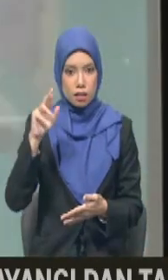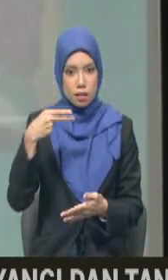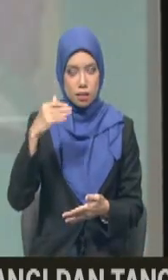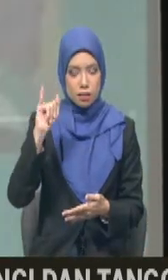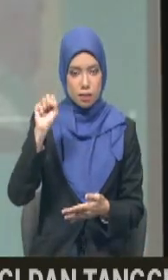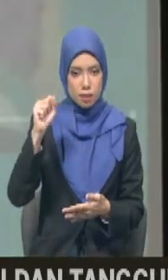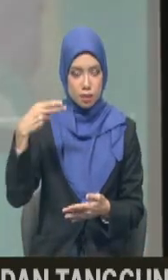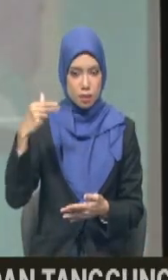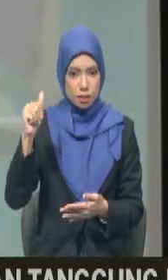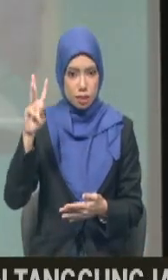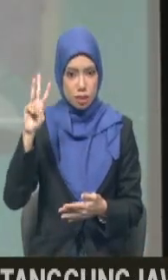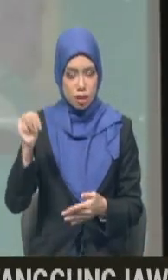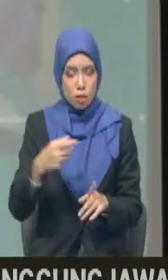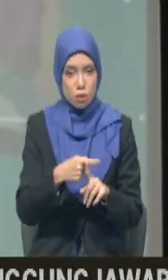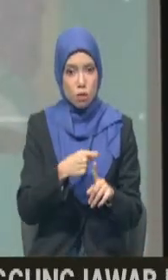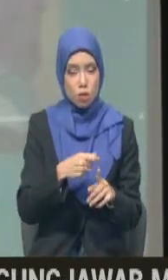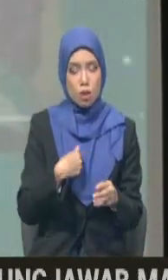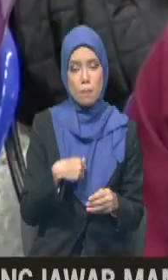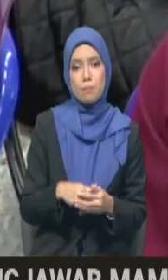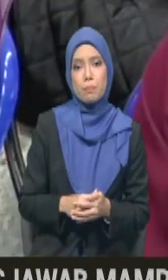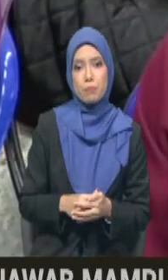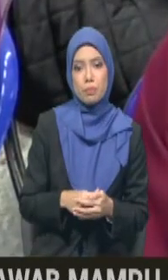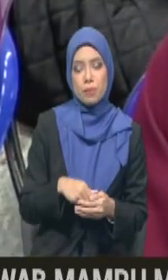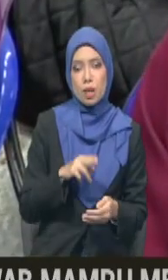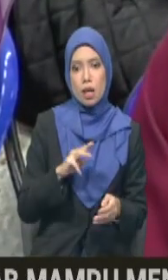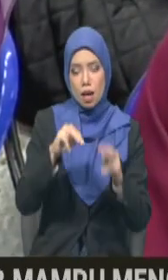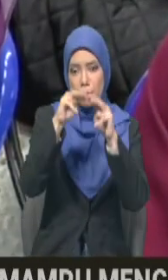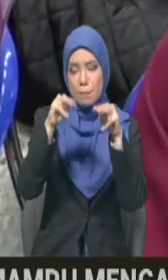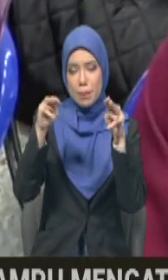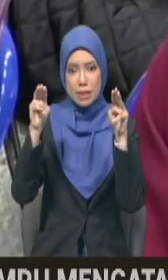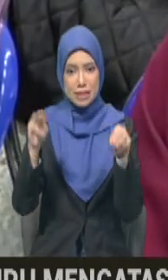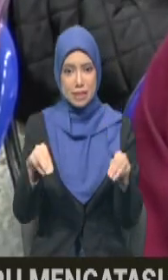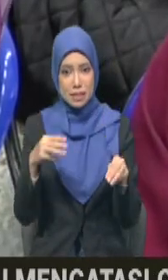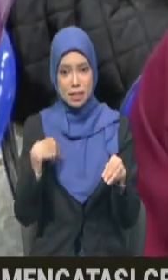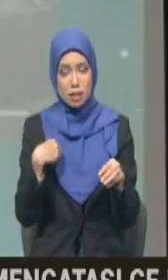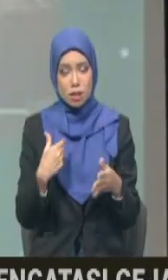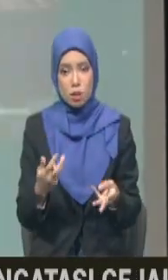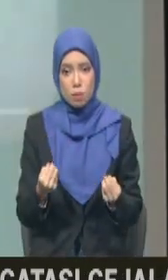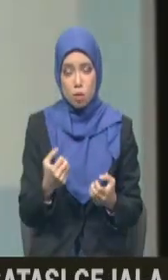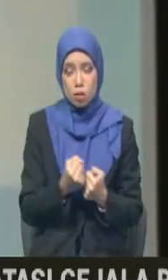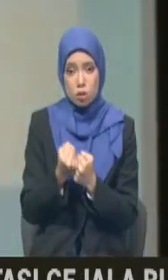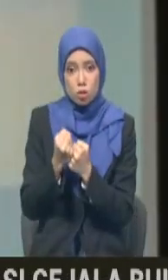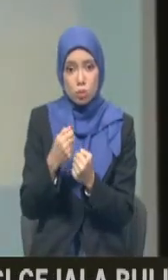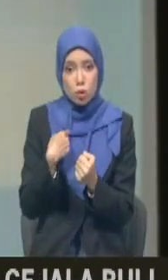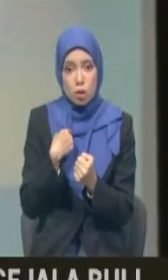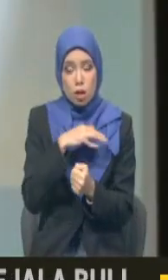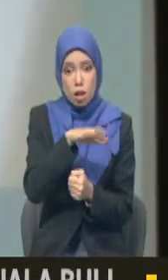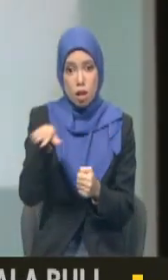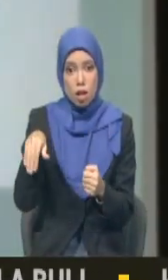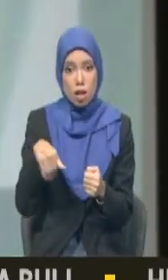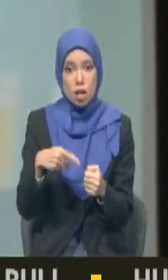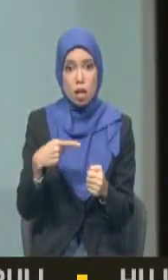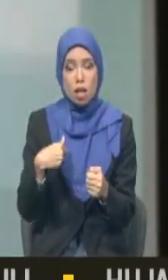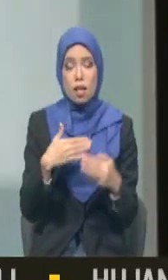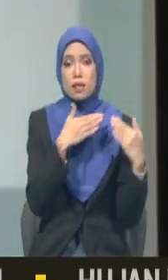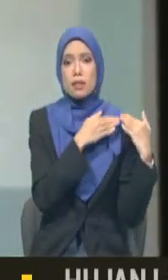tungkuir hal ehwal masjid program ini dihasrat dapat membentuk masyarakat Islam yang Harmoni Sakinah serta